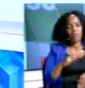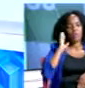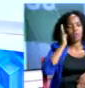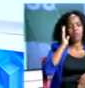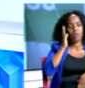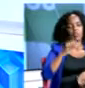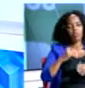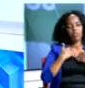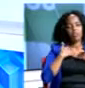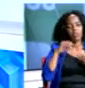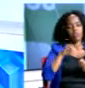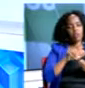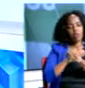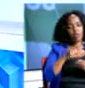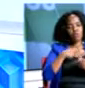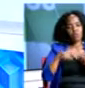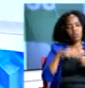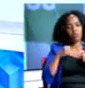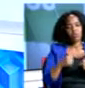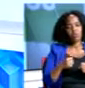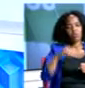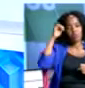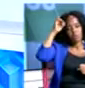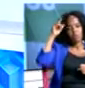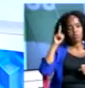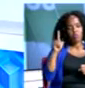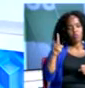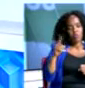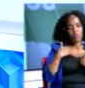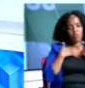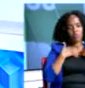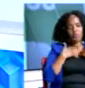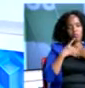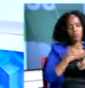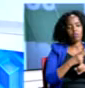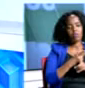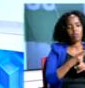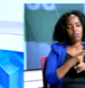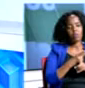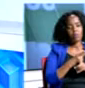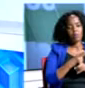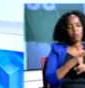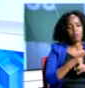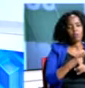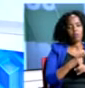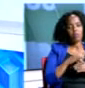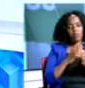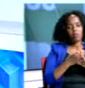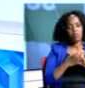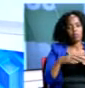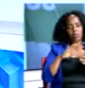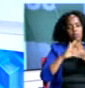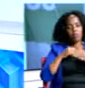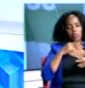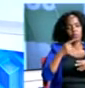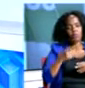kana caalaan itti dhufu waan danda'uuf amma namni tokko jira jennees sirriitti abdanni taa'uu yeroo hin dandeenyetu